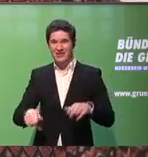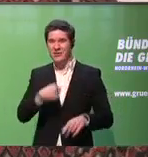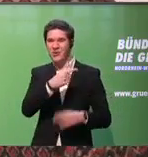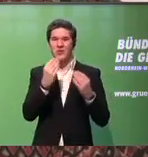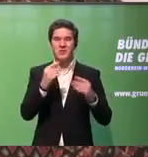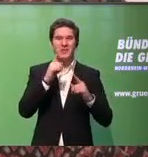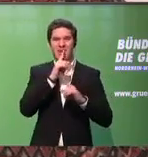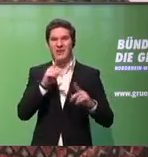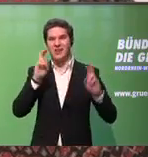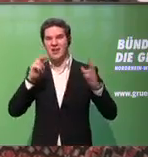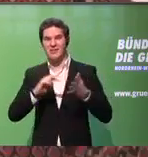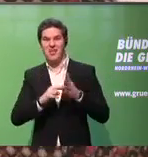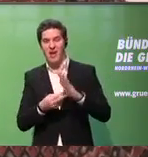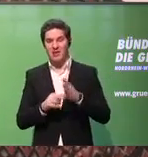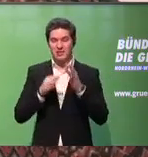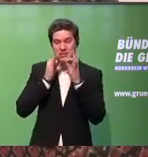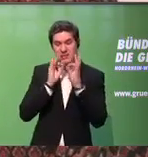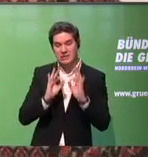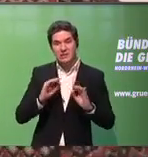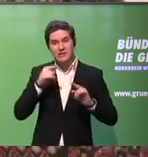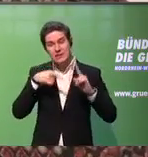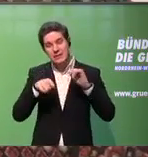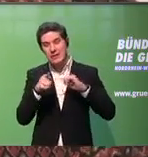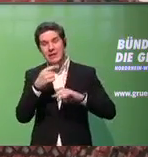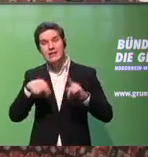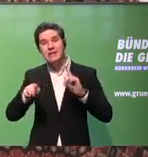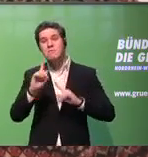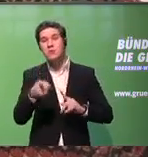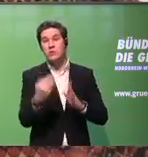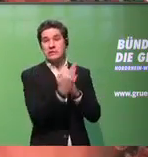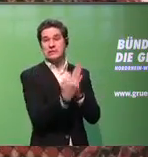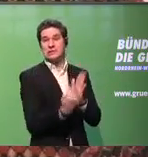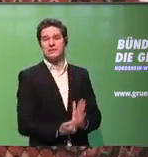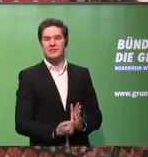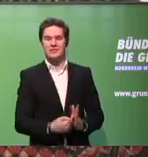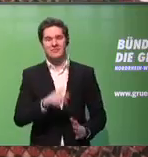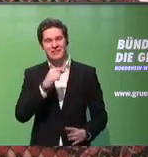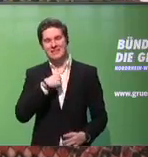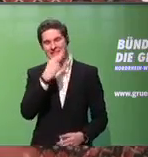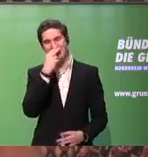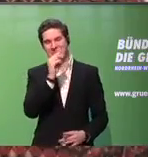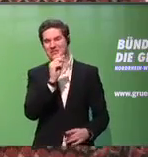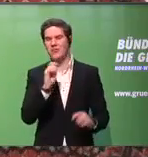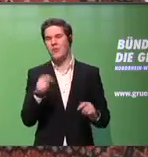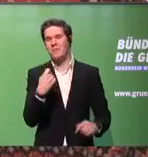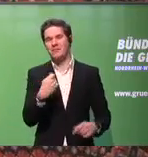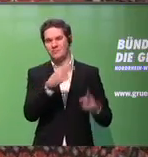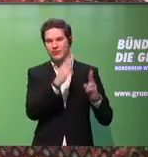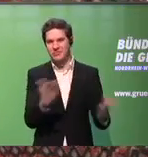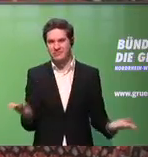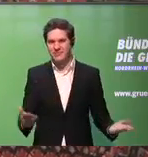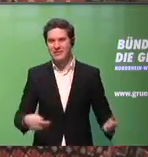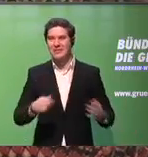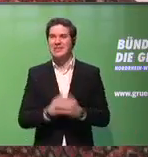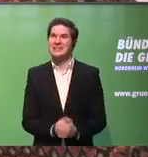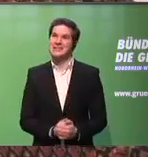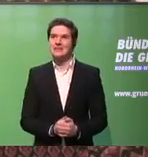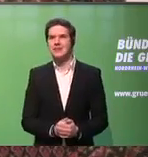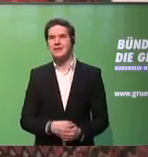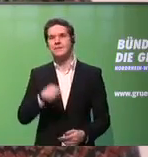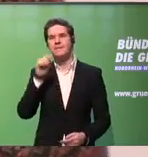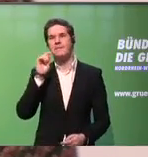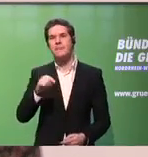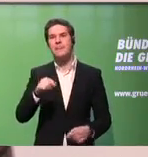Technokraten, die da bis ins letzte Detail alles vorgeben wollen. Ich glaube, man muss auch bei dieser Diskussion sehr genau